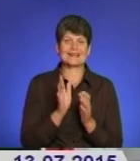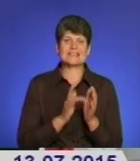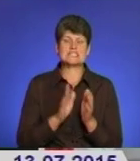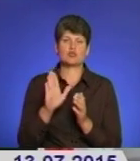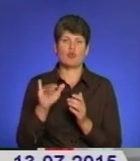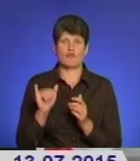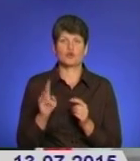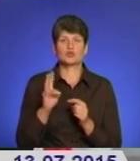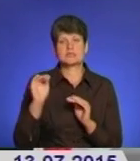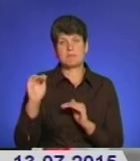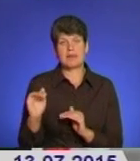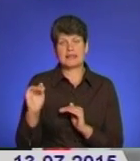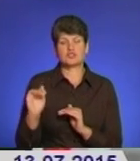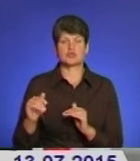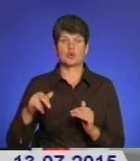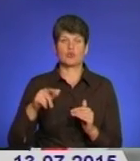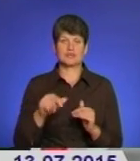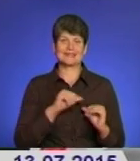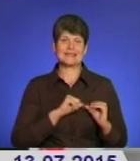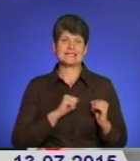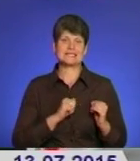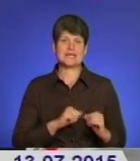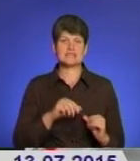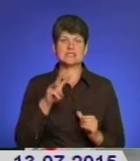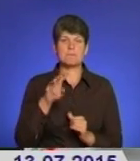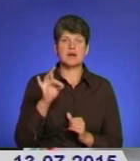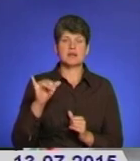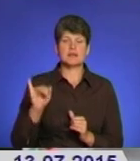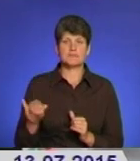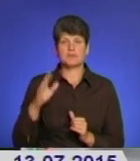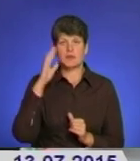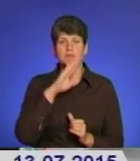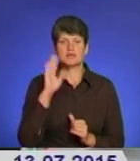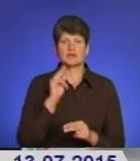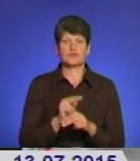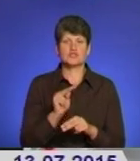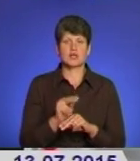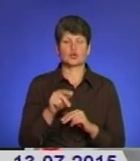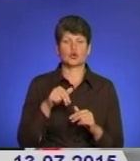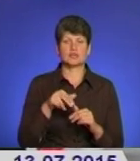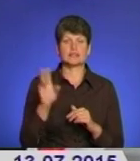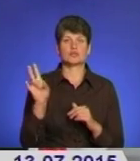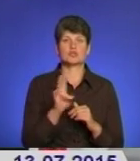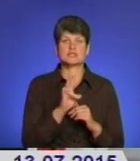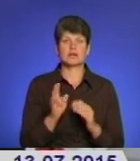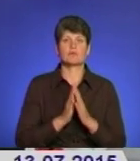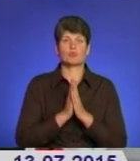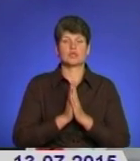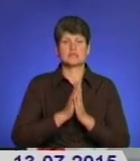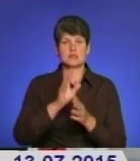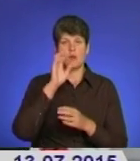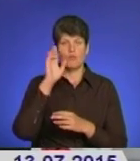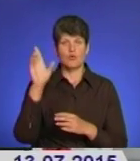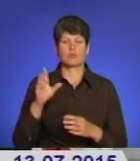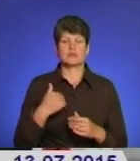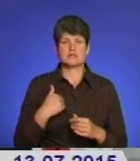Хтось молодший ходить, я ходжу на серце Марії. Батьки вчать ходити до церкви, молитися Богові. Бог з нами